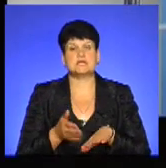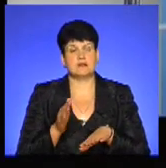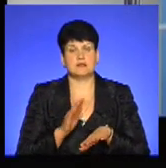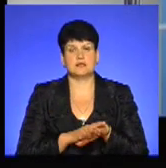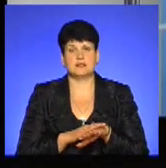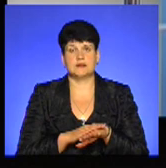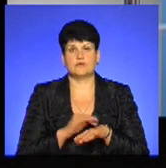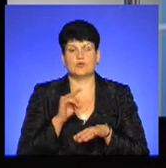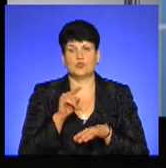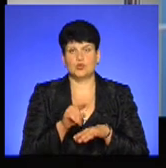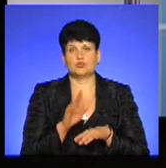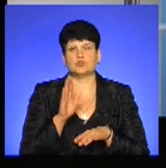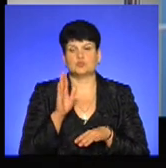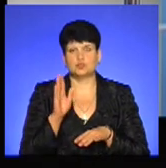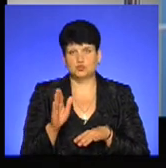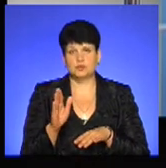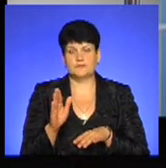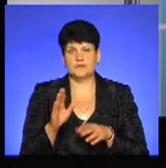в ньому буде, в принципі,